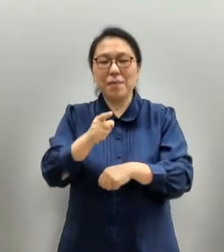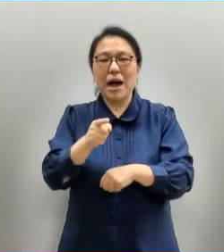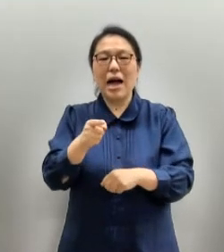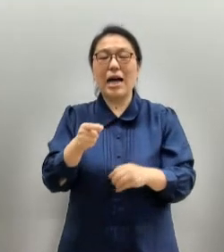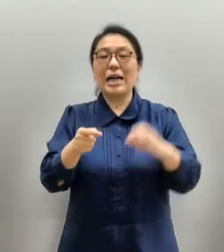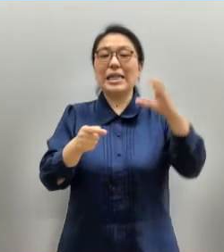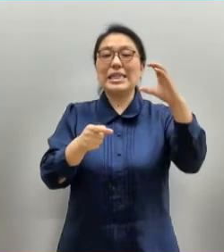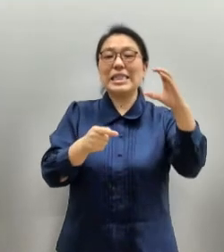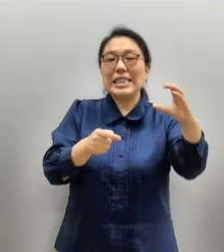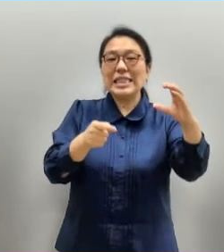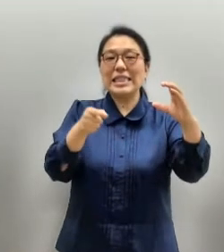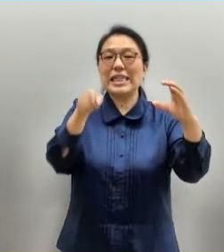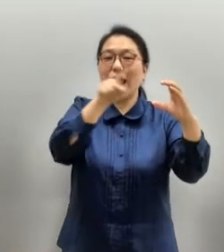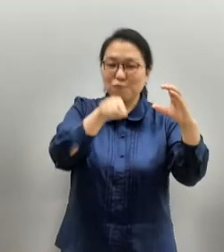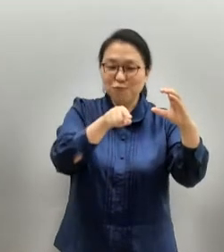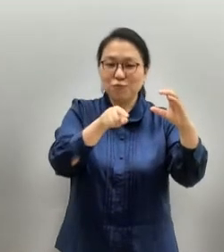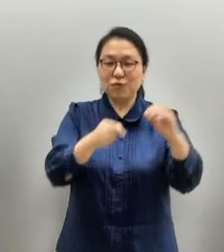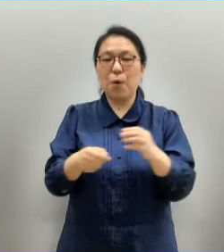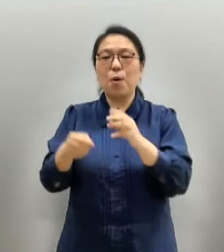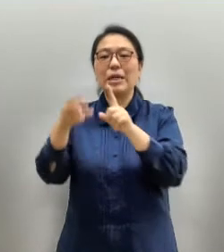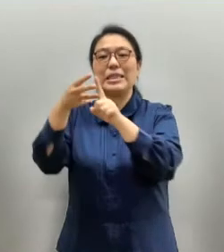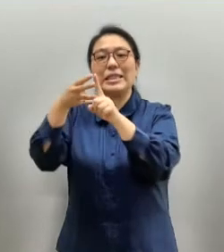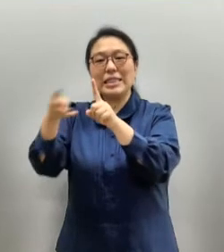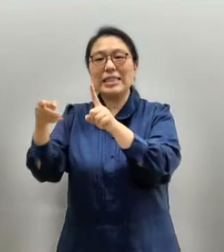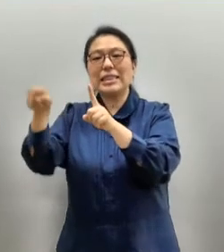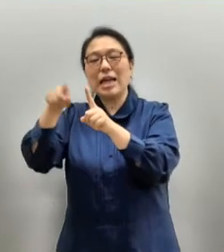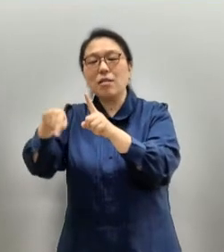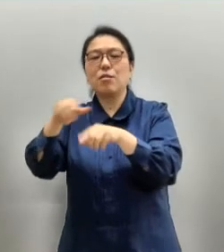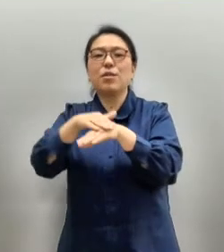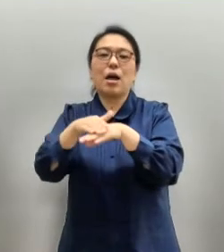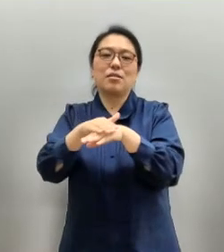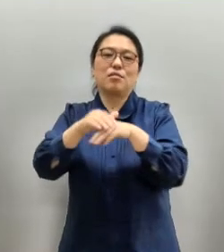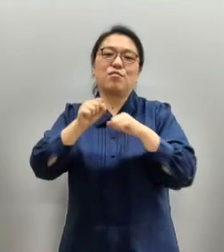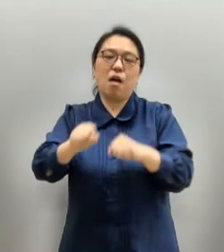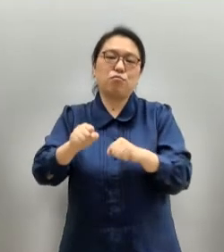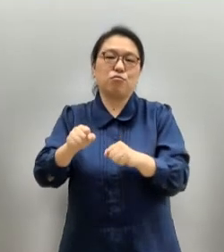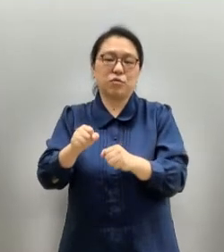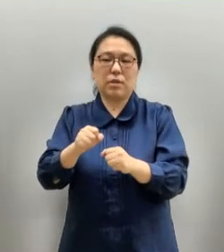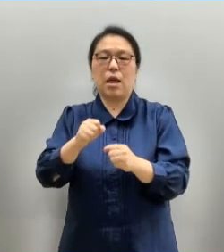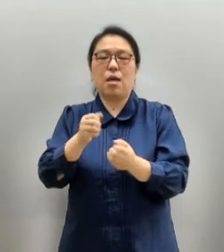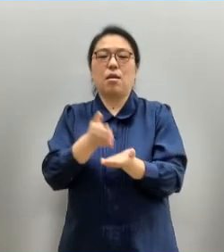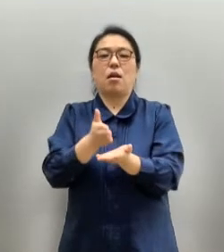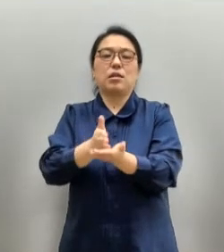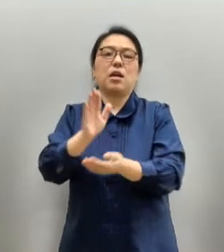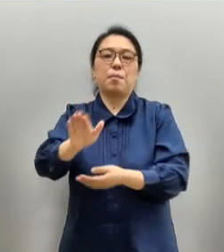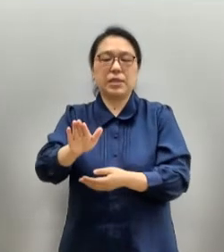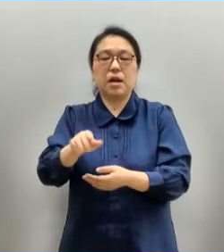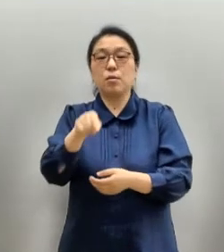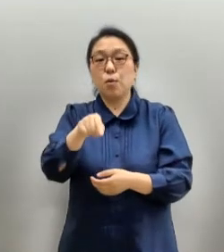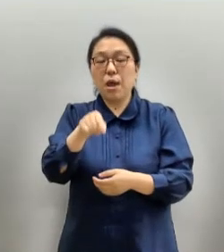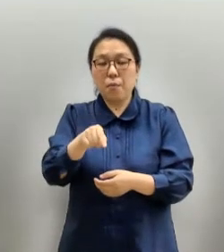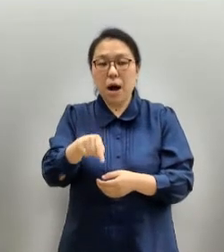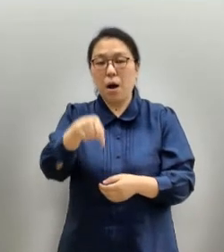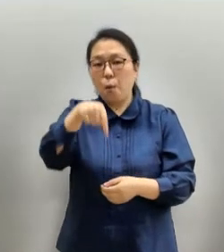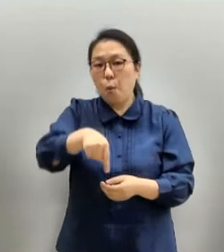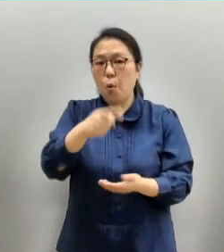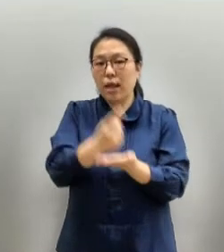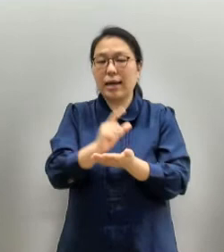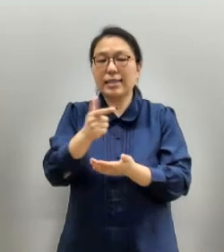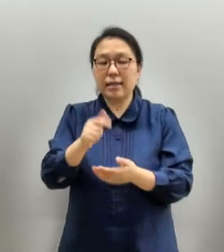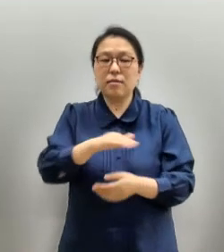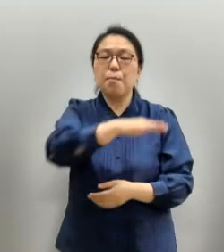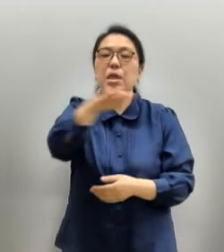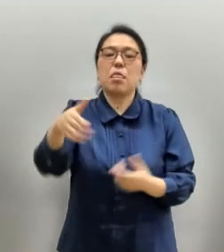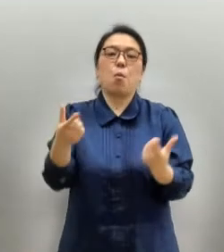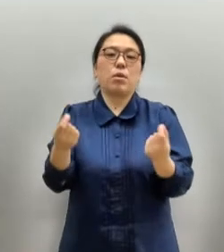ES を大切にしてやっていこうというふうに言っておりましたが、それはどこの職場でも当てはまると思うんですよね。